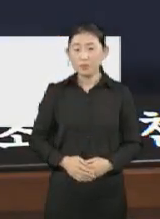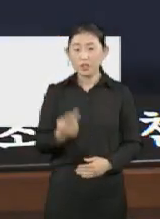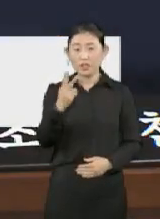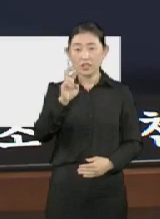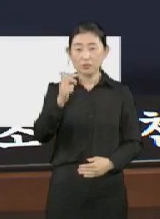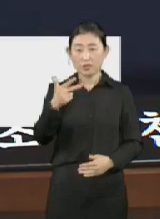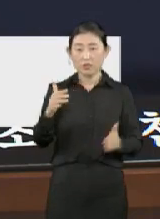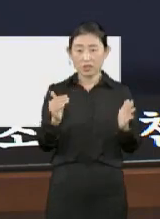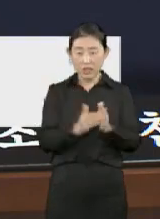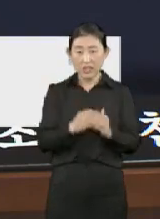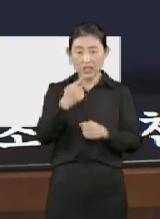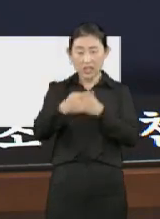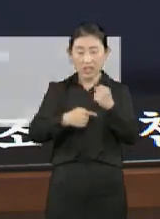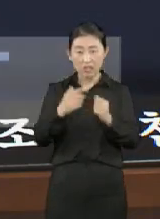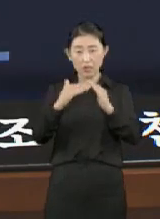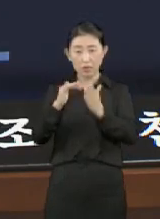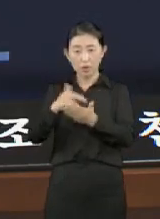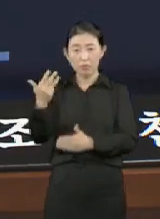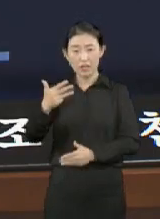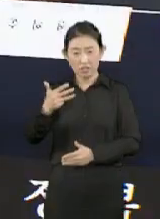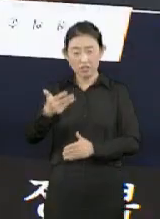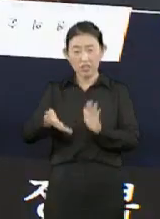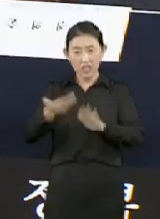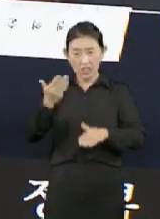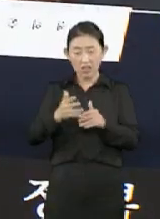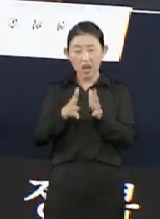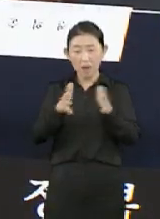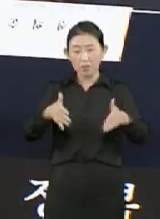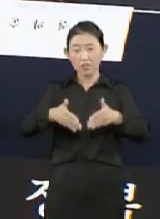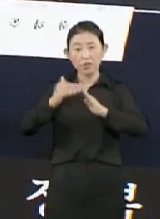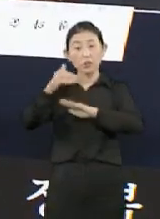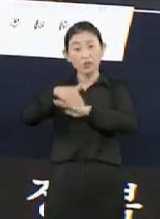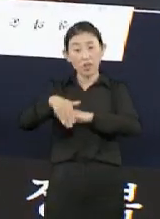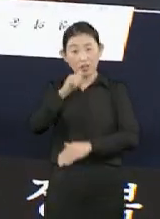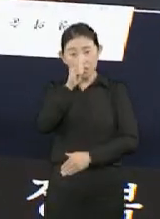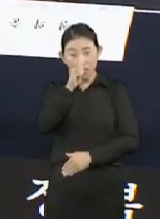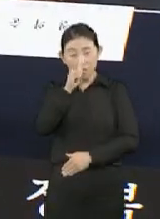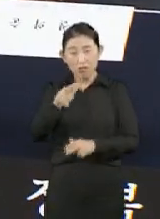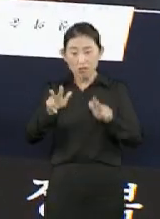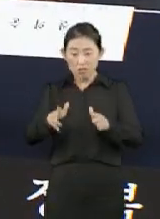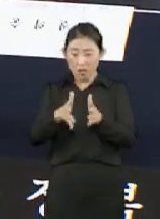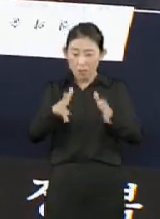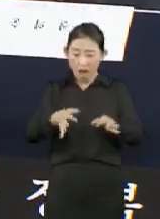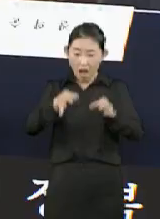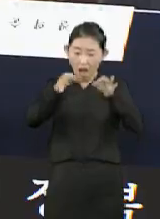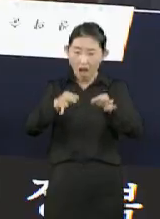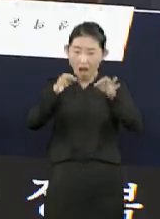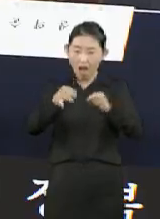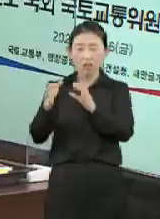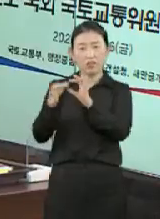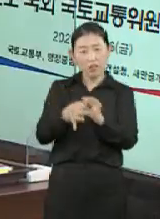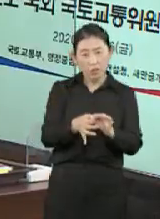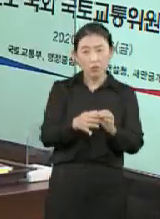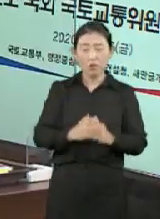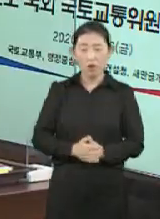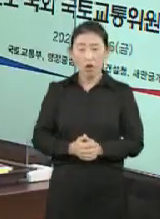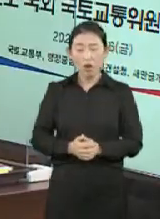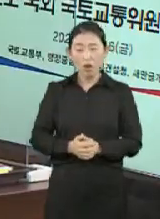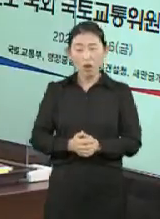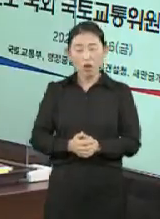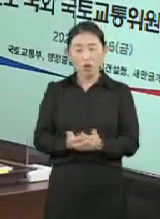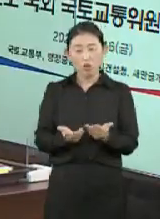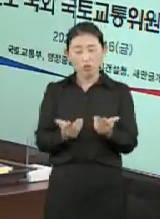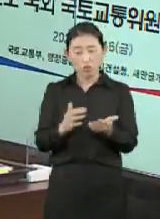2017년까지 매년 8 1000가구 이상 주택 공급 계획을 갖고 있지만 주택시장의 불안정에 계속되면 공급